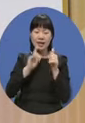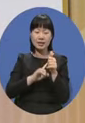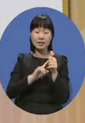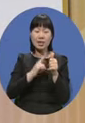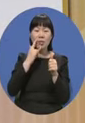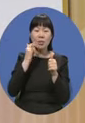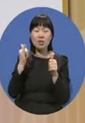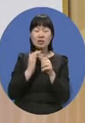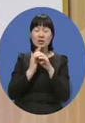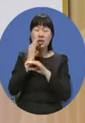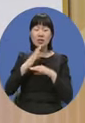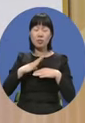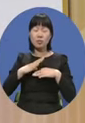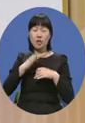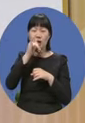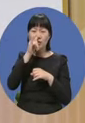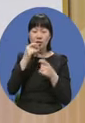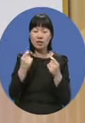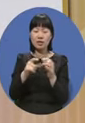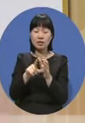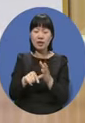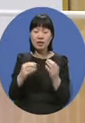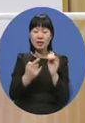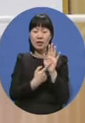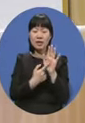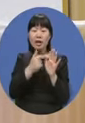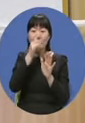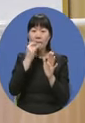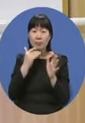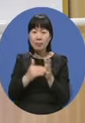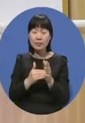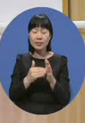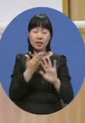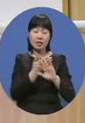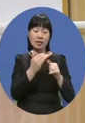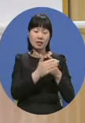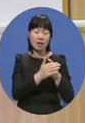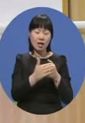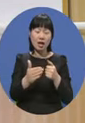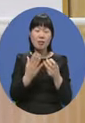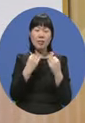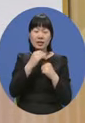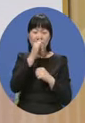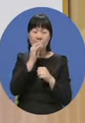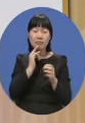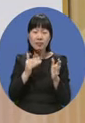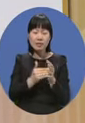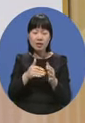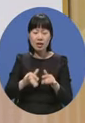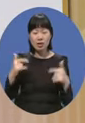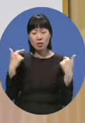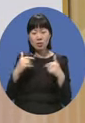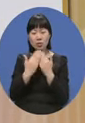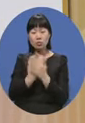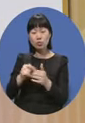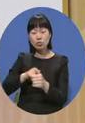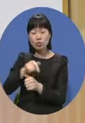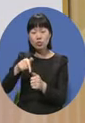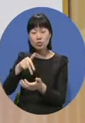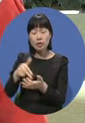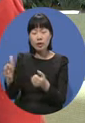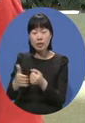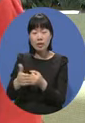지나치게 좀 무섭거나 그랬을 경우에 많이 나타나네 남형도 되게 많은데요 이제 매사가 다 주변 탓이에요